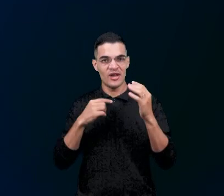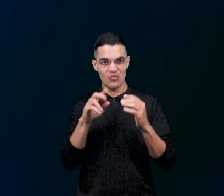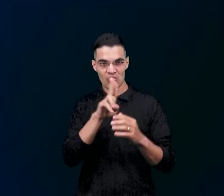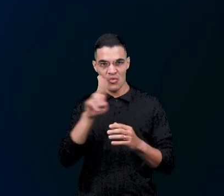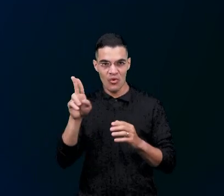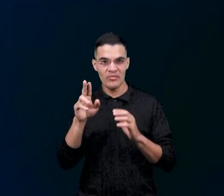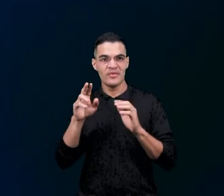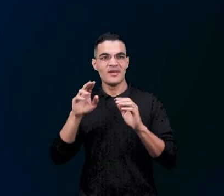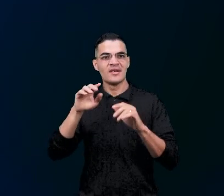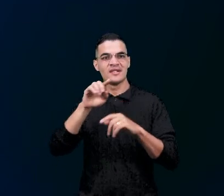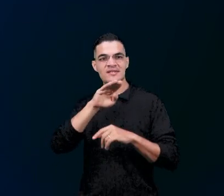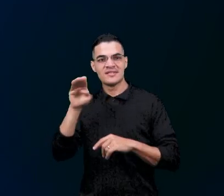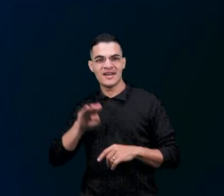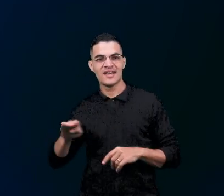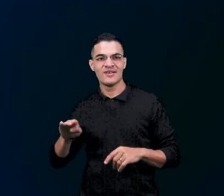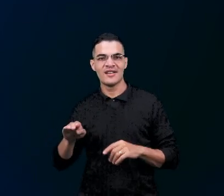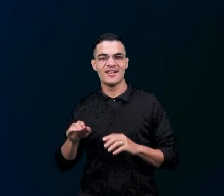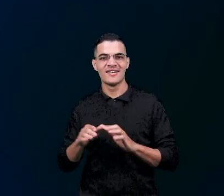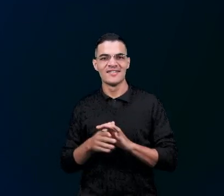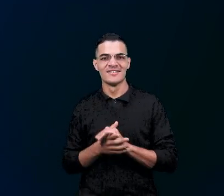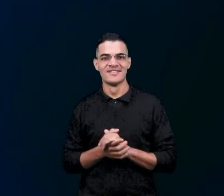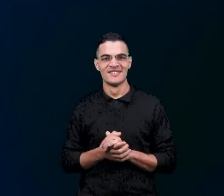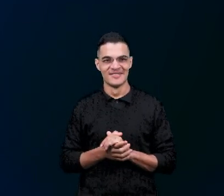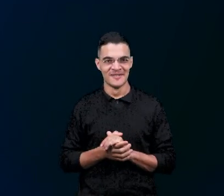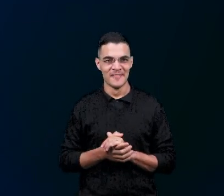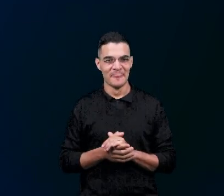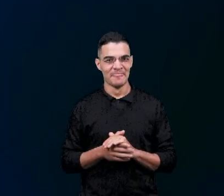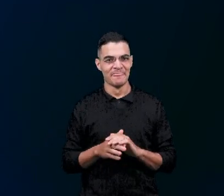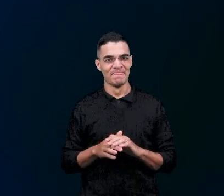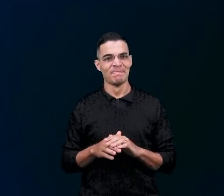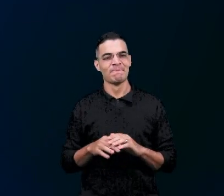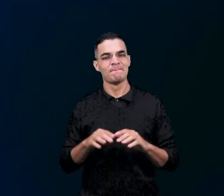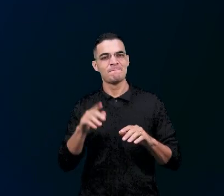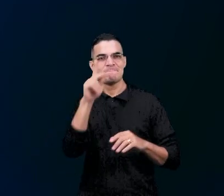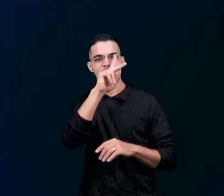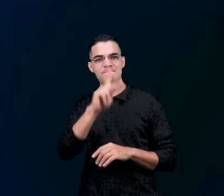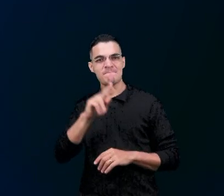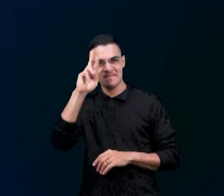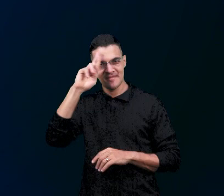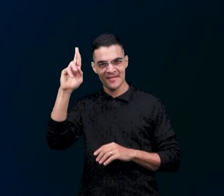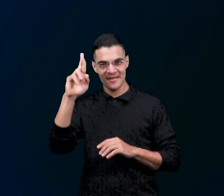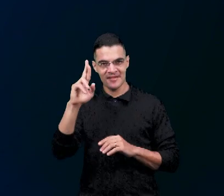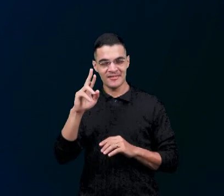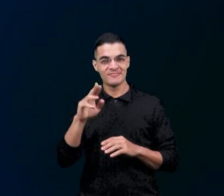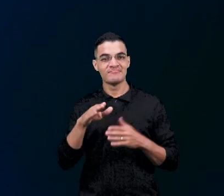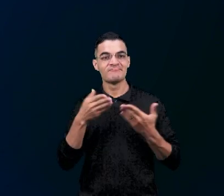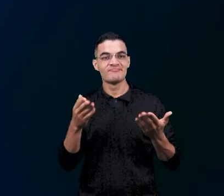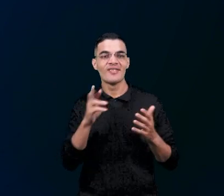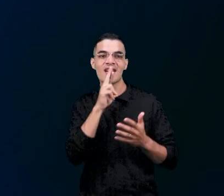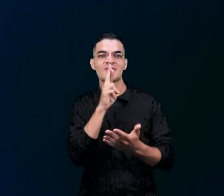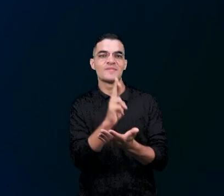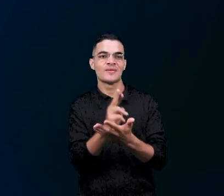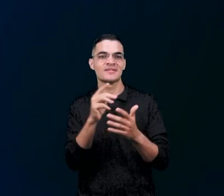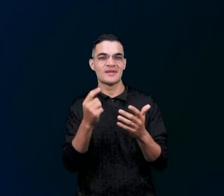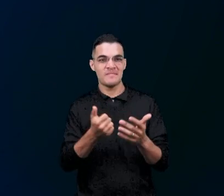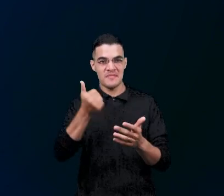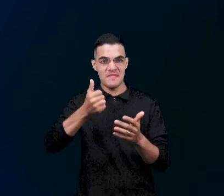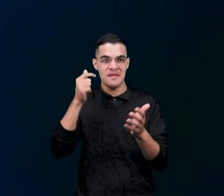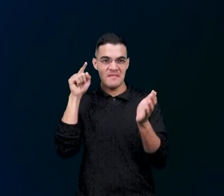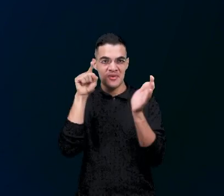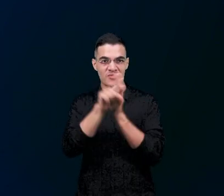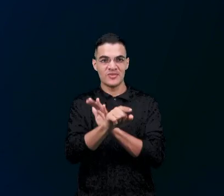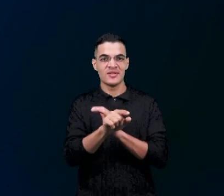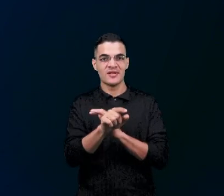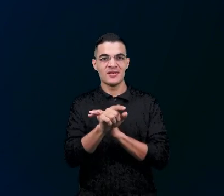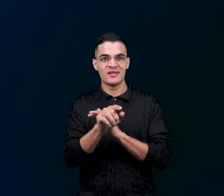publicain. La paix du Seigneur, mes frères. La réponse de la question 1 qui dit dans